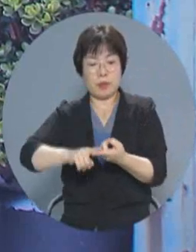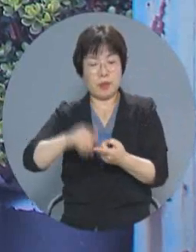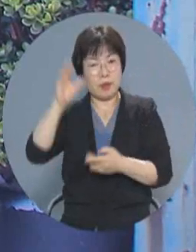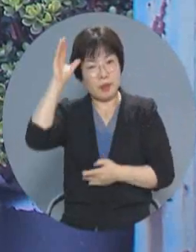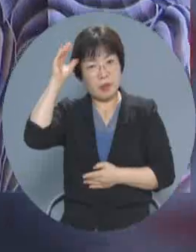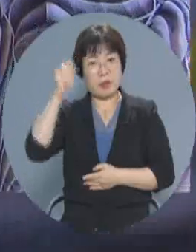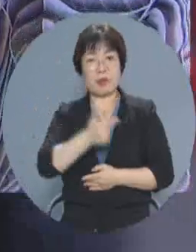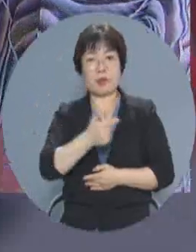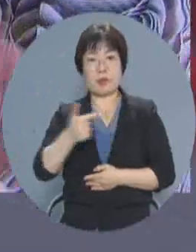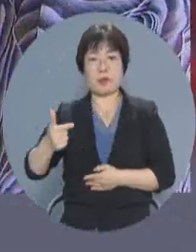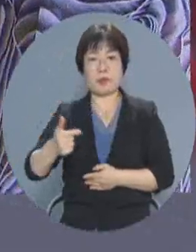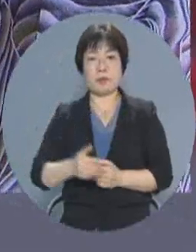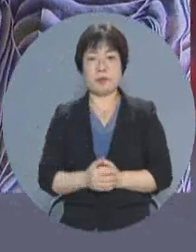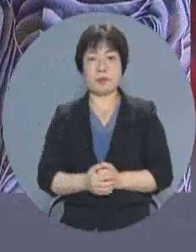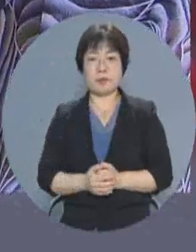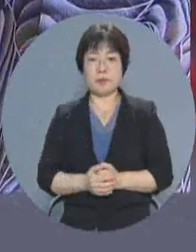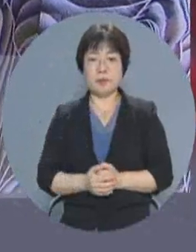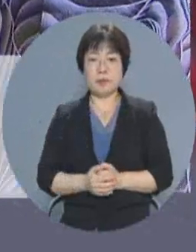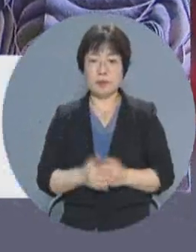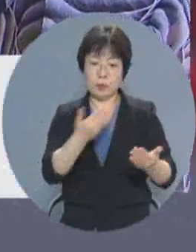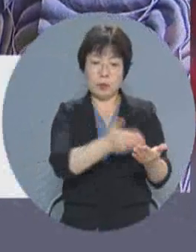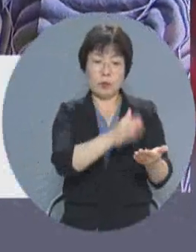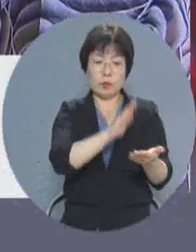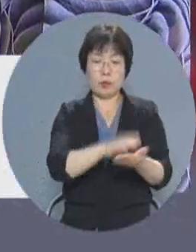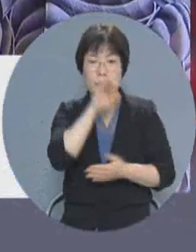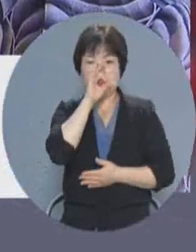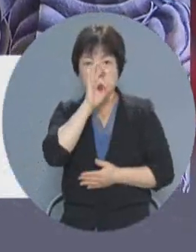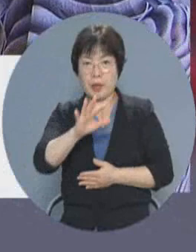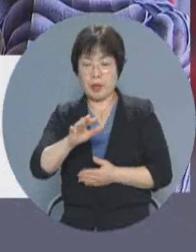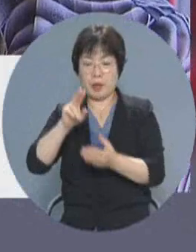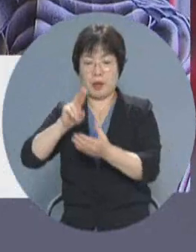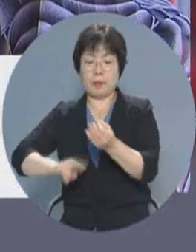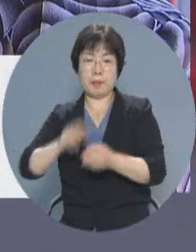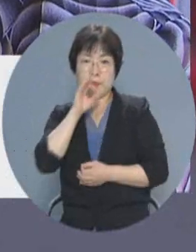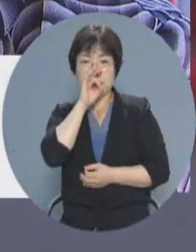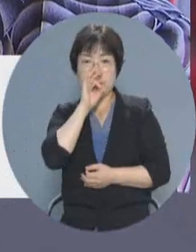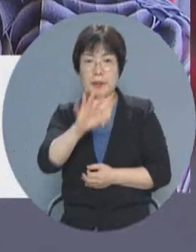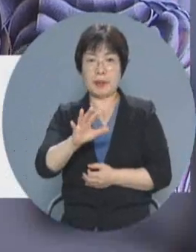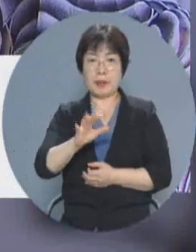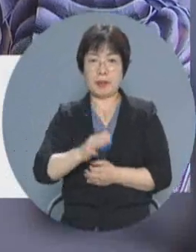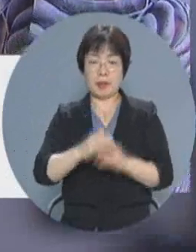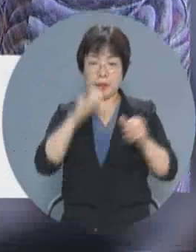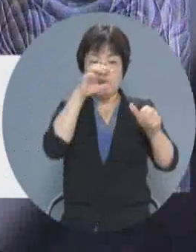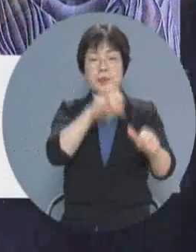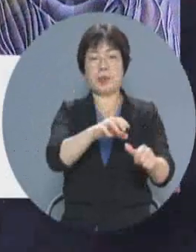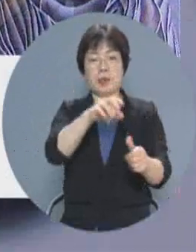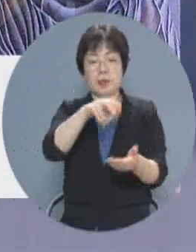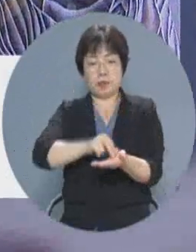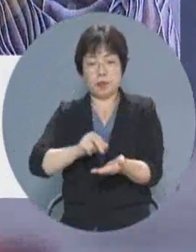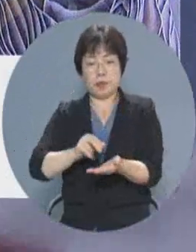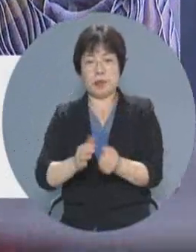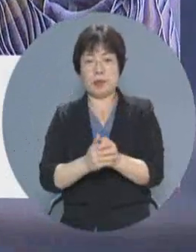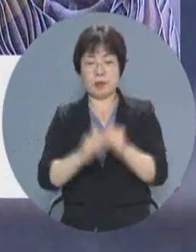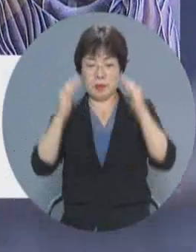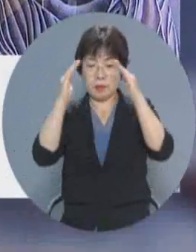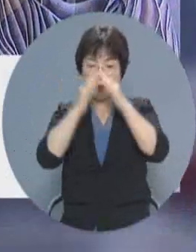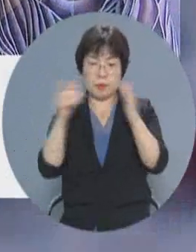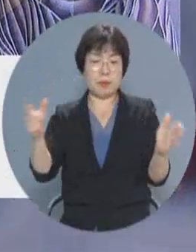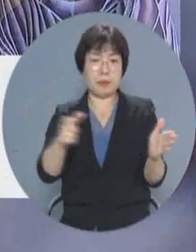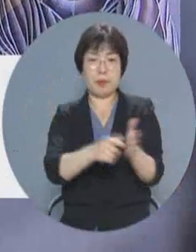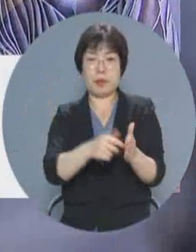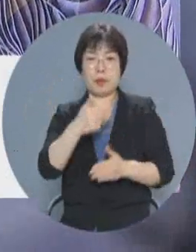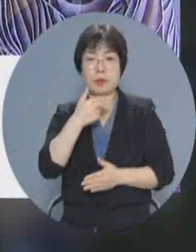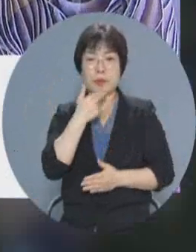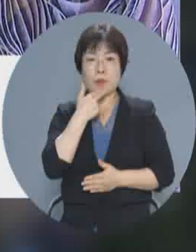큽니다. 거칠 수도 없고 손댈 수도 없고 팔 수도 없고 그렇게 묶게 가지고 뭐가 주택에